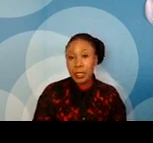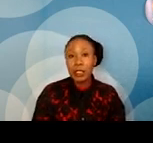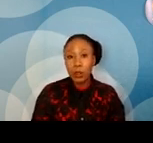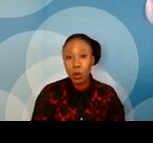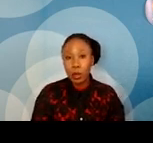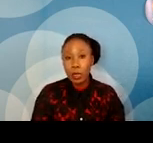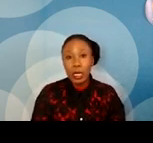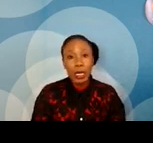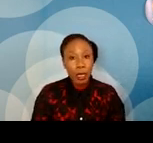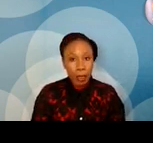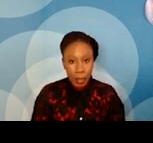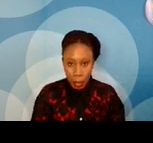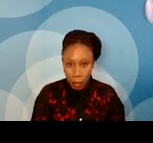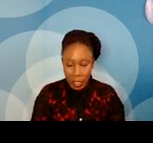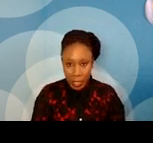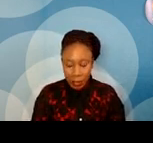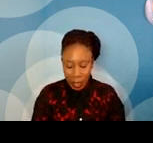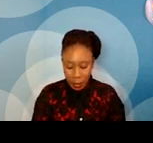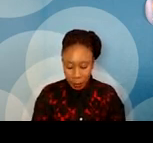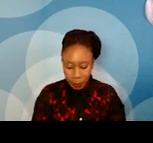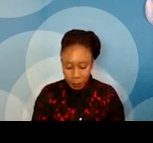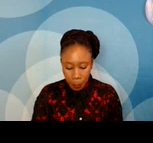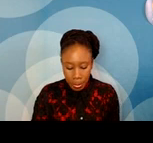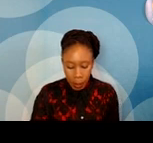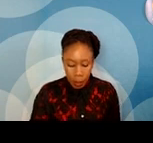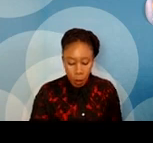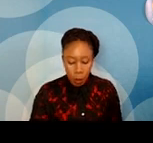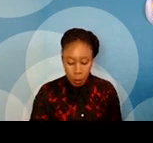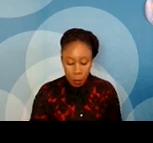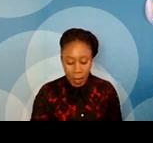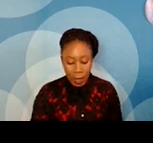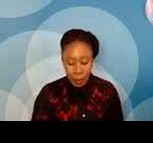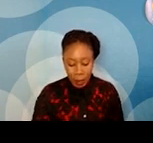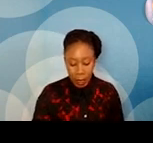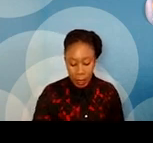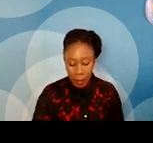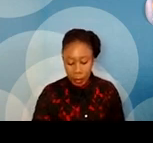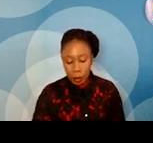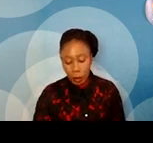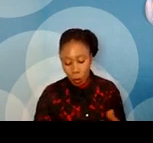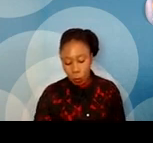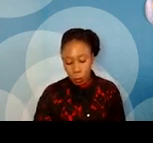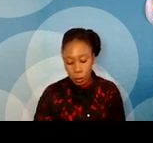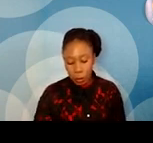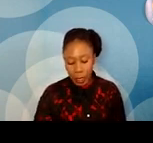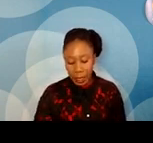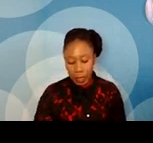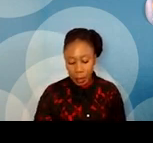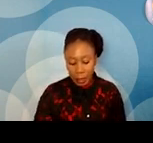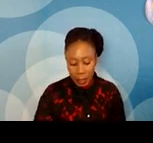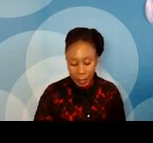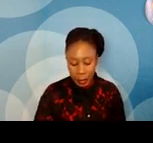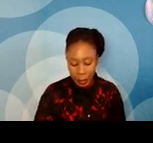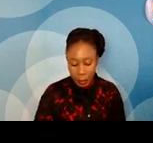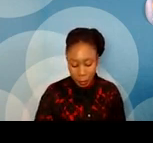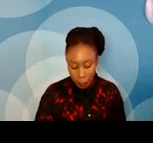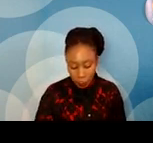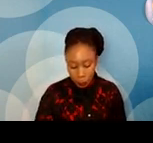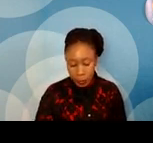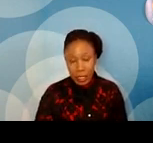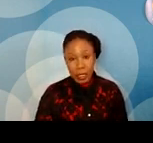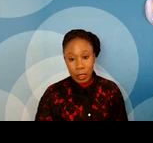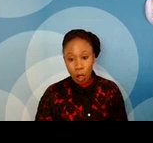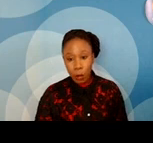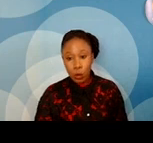för arbetsvillkor över hela världen. Och de här handlar om de grundläggande mänskliga